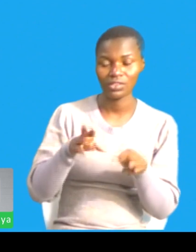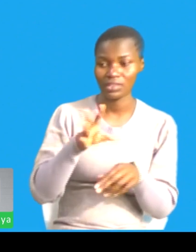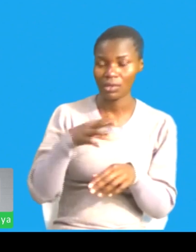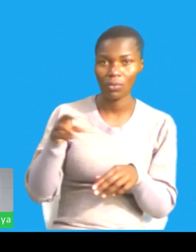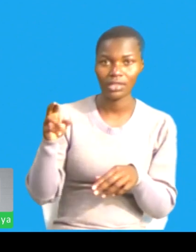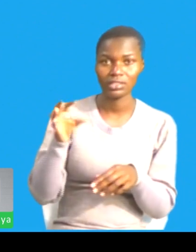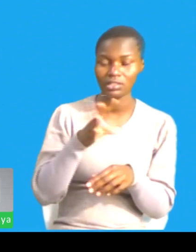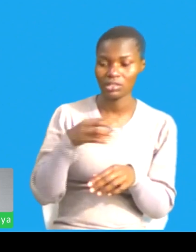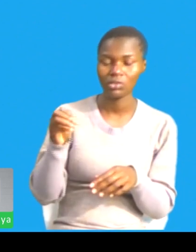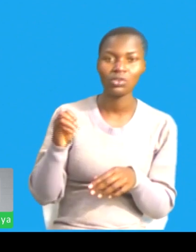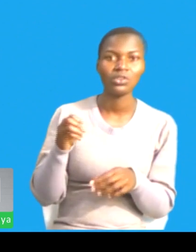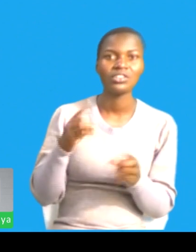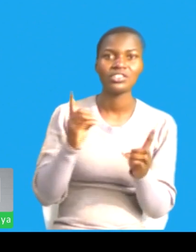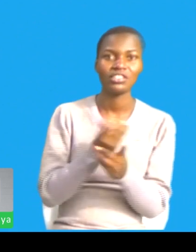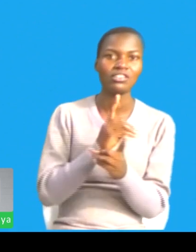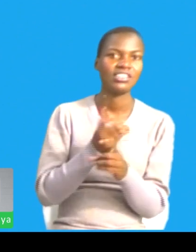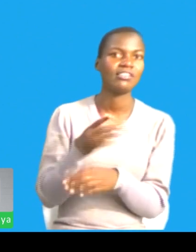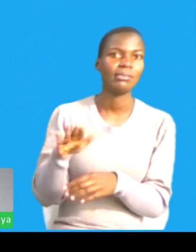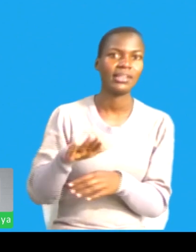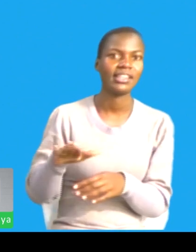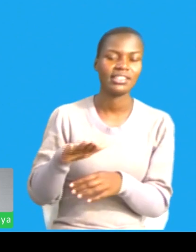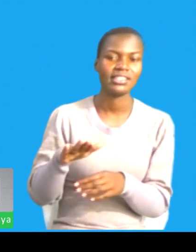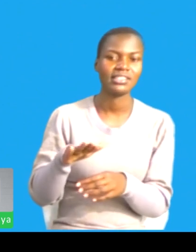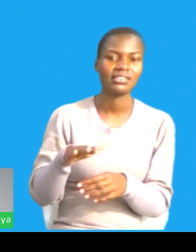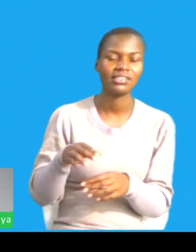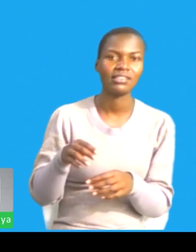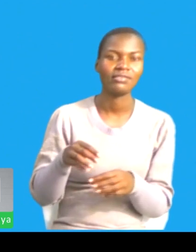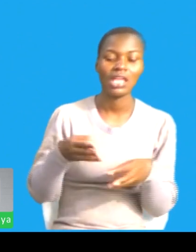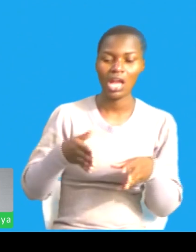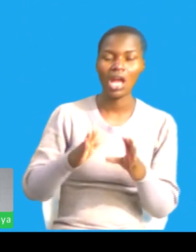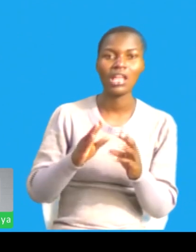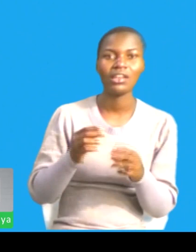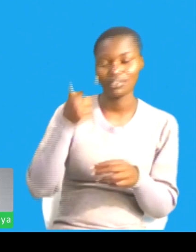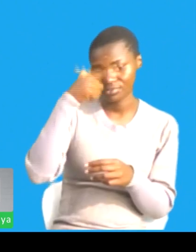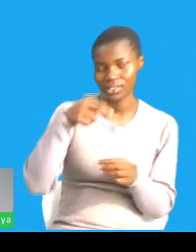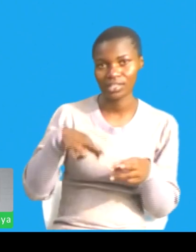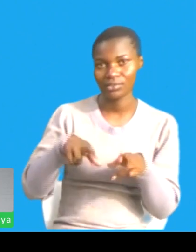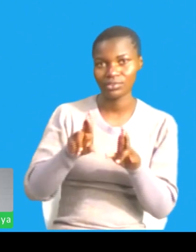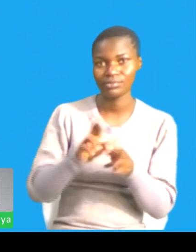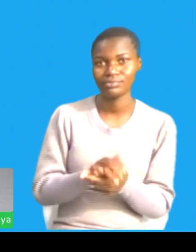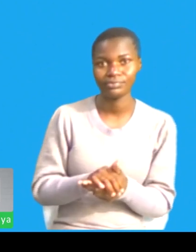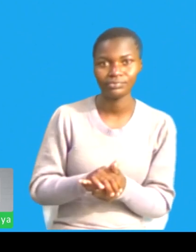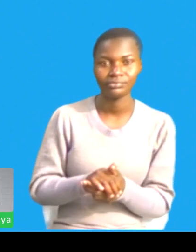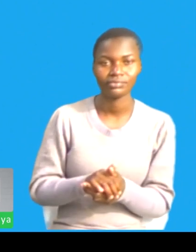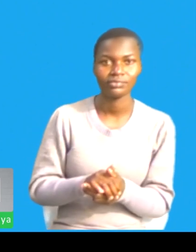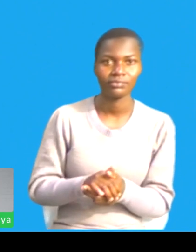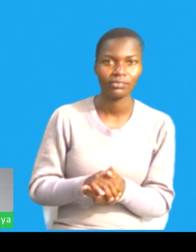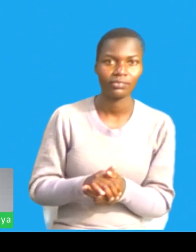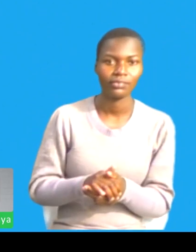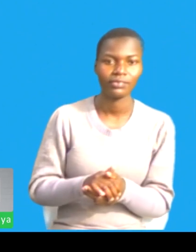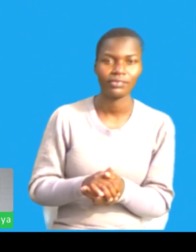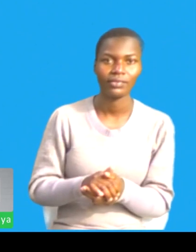Ruaraka. They went to where else in Thika Road? Walikuwa Madare, walikuwa Ruaraka, Isili. Yeah.